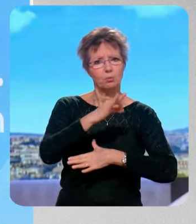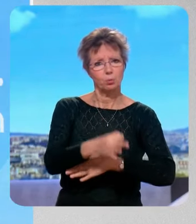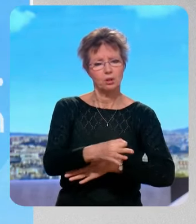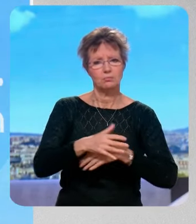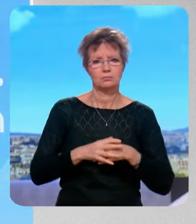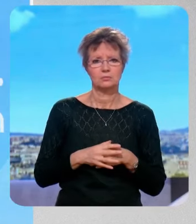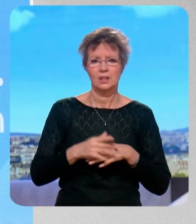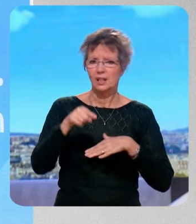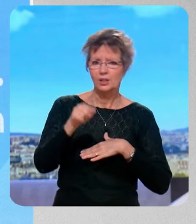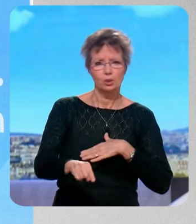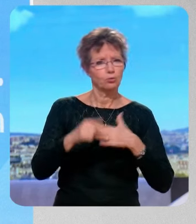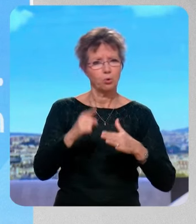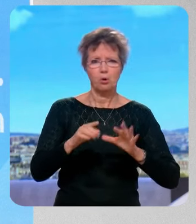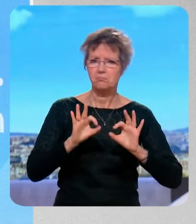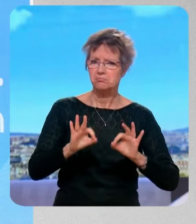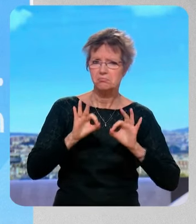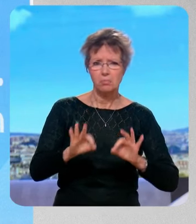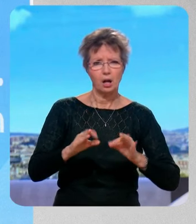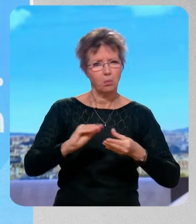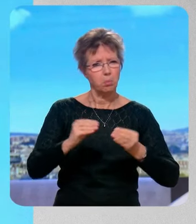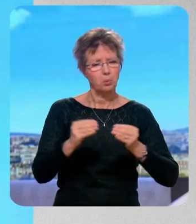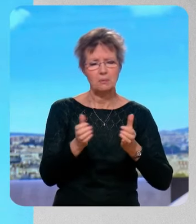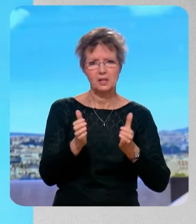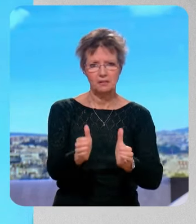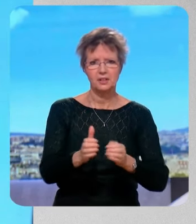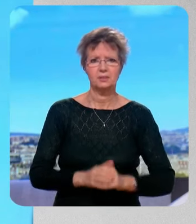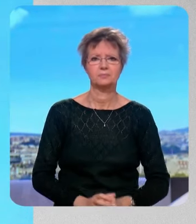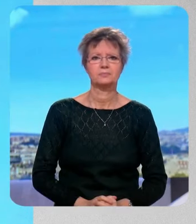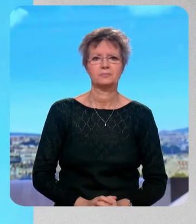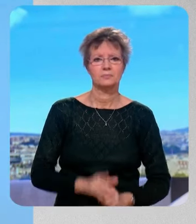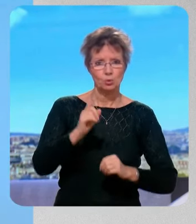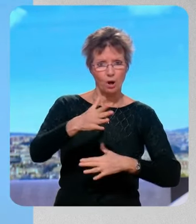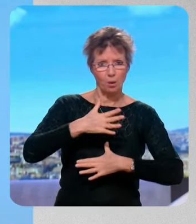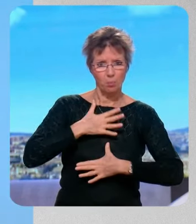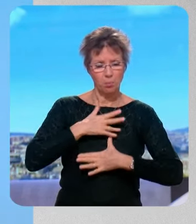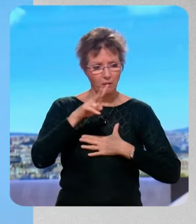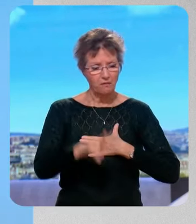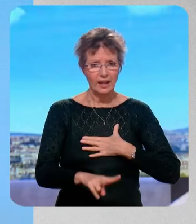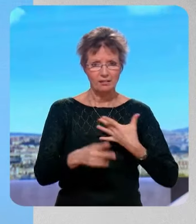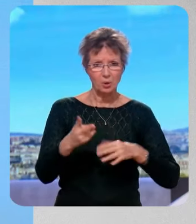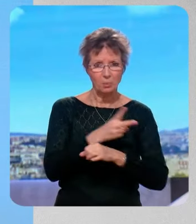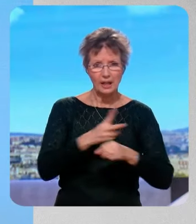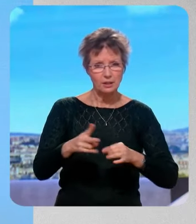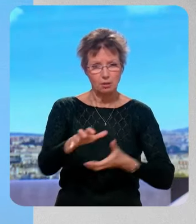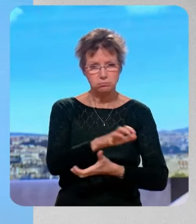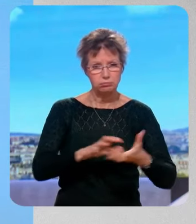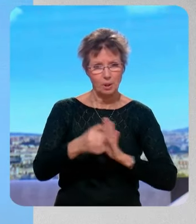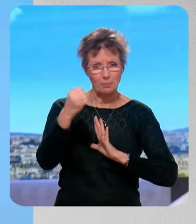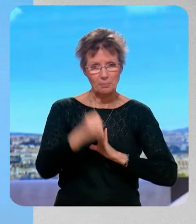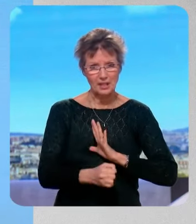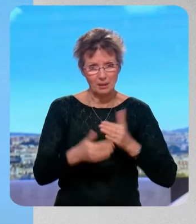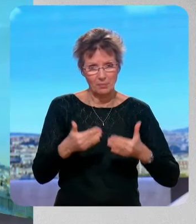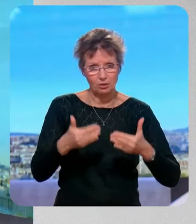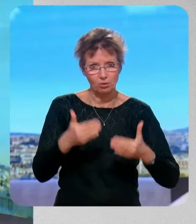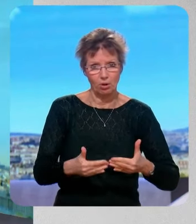que ça se fasse en bon ordre et sans des nuisances qui seraient globales. Parlons-nous franchement, Marc Fénault, est que vous avez peur que ça dérape ? Est-ce que le risque de dérapage est plus important en ce début de semaine